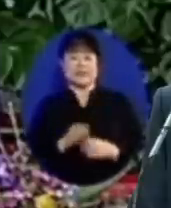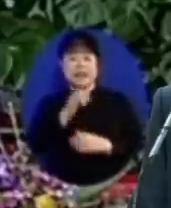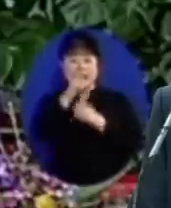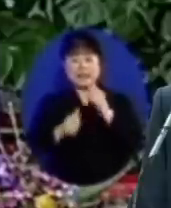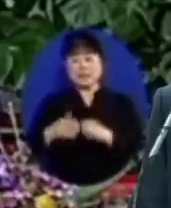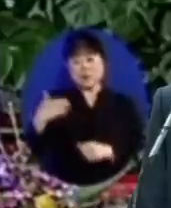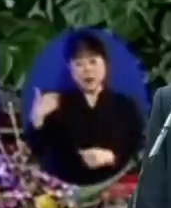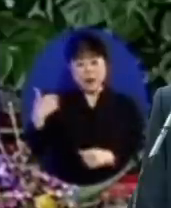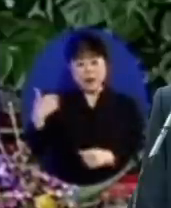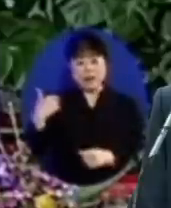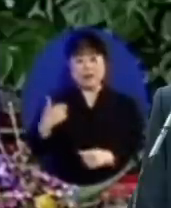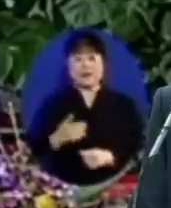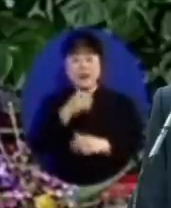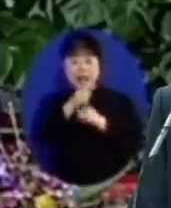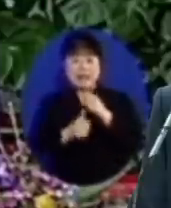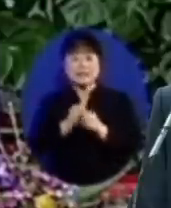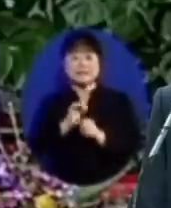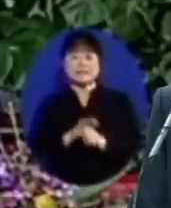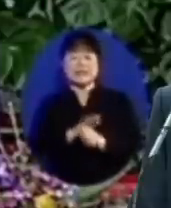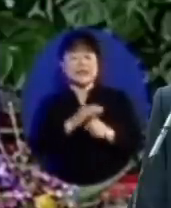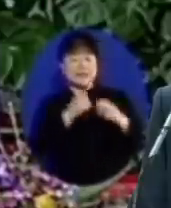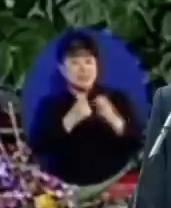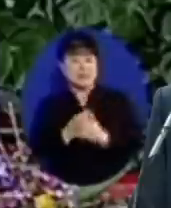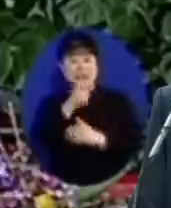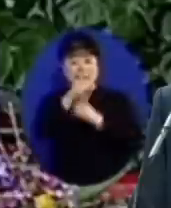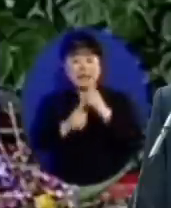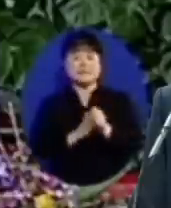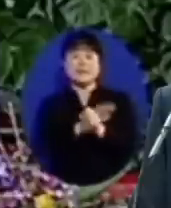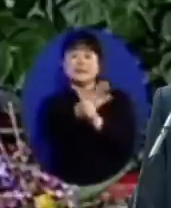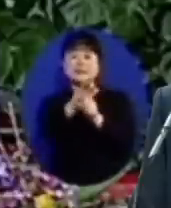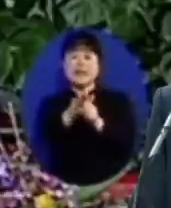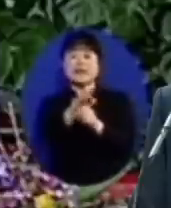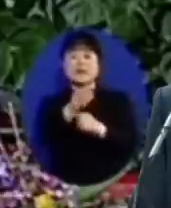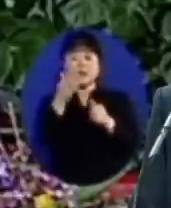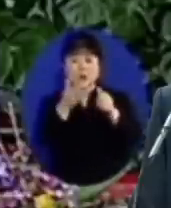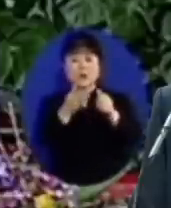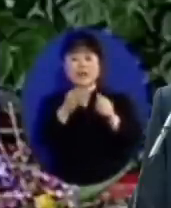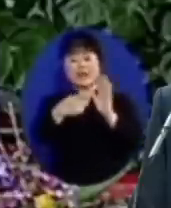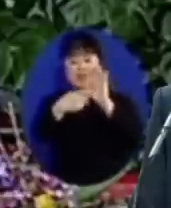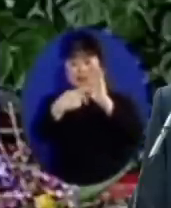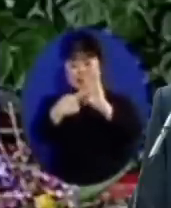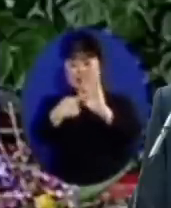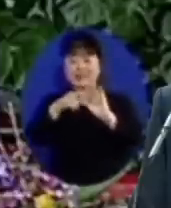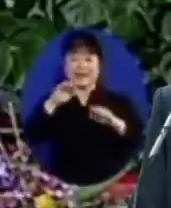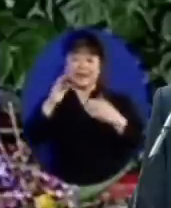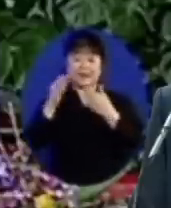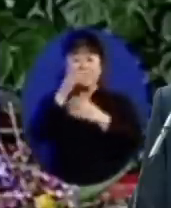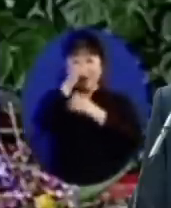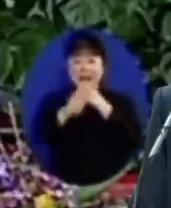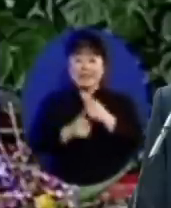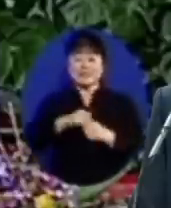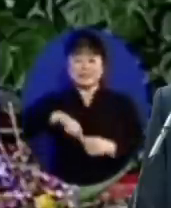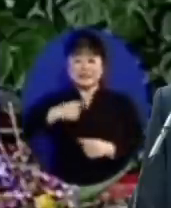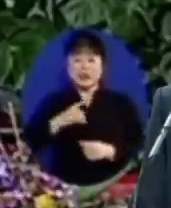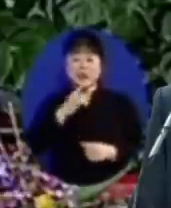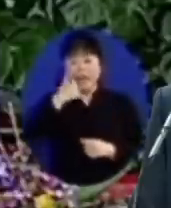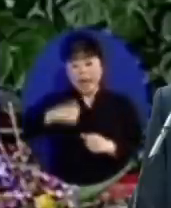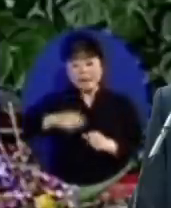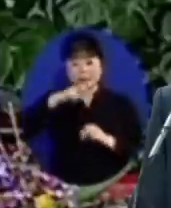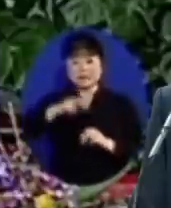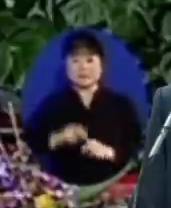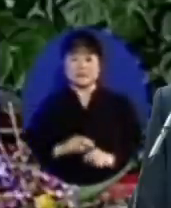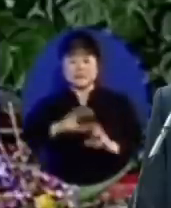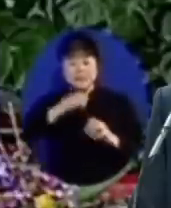하나님을 알지 못하나니 이는 하나님은 사랑이심이라. 하나님의 사랑이 우리에게 이렇게 나타난 바 되었으니 하나님이 자기의 독생자를